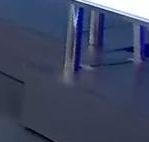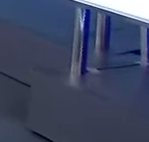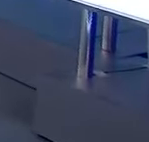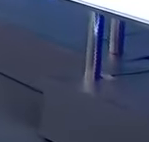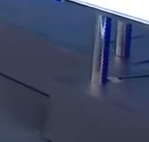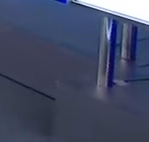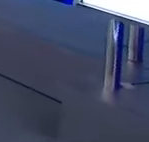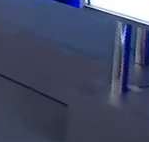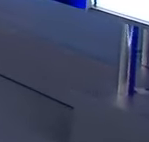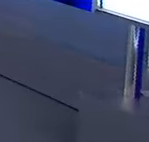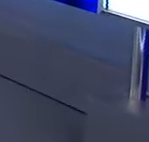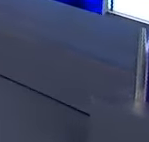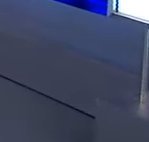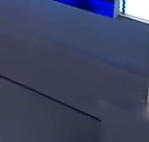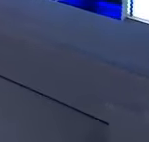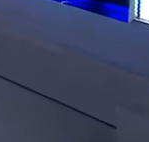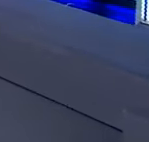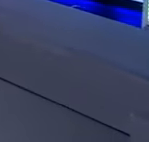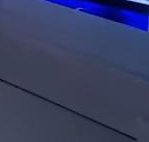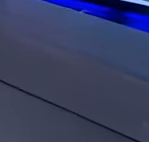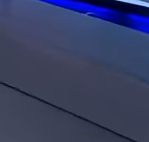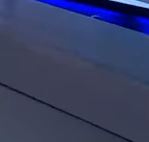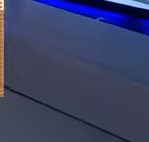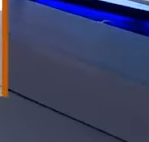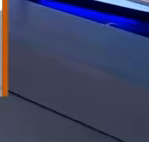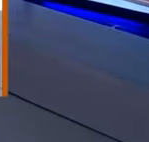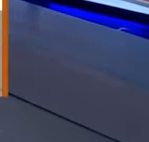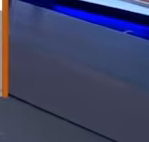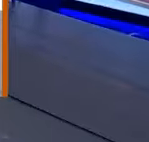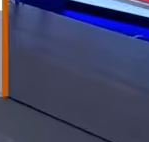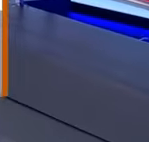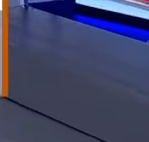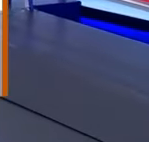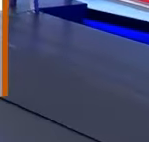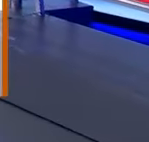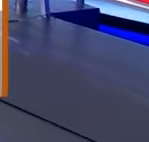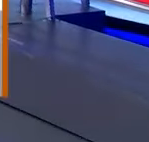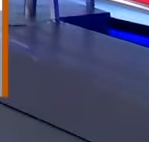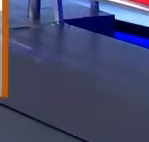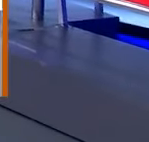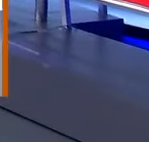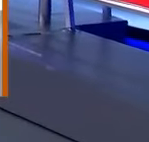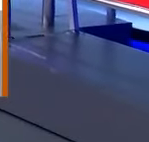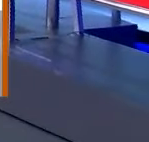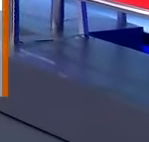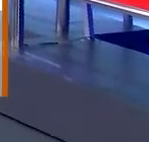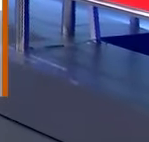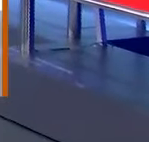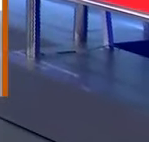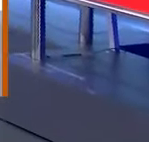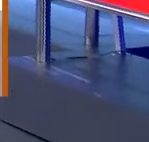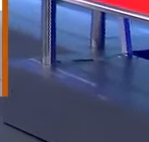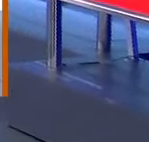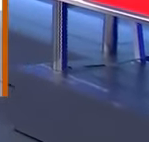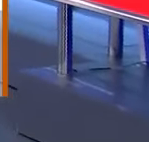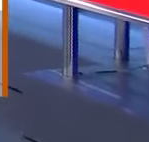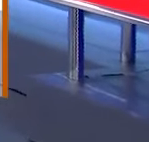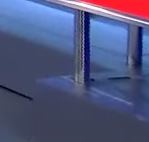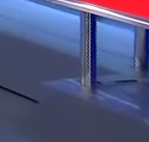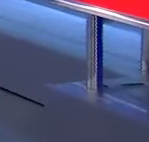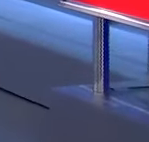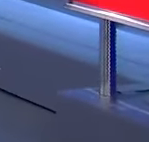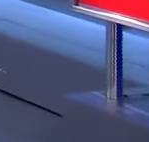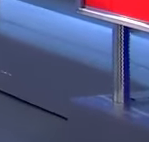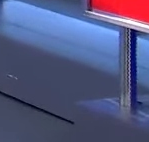police bago ng hold up ang anim na armadong lalaki sa Coronadal City. Ang sanglaan na hold up na rin ng